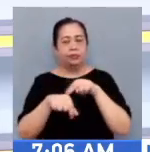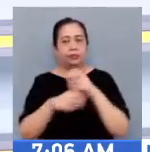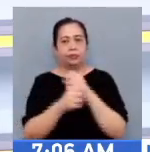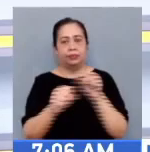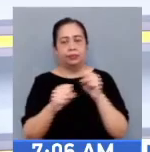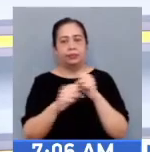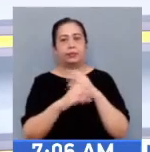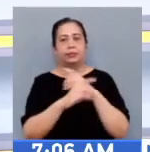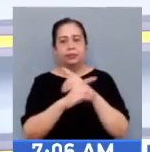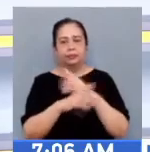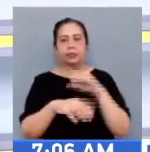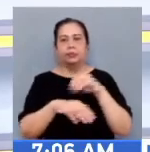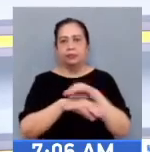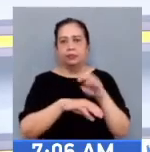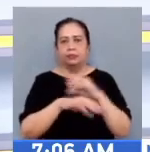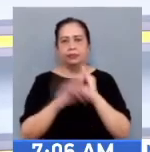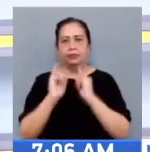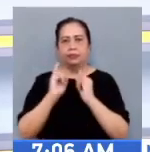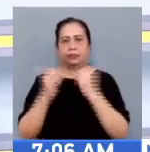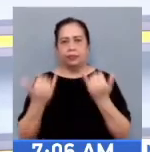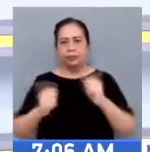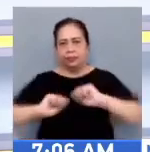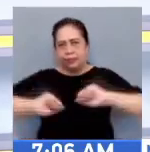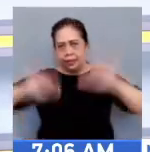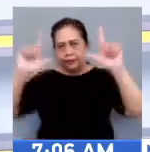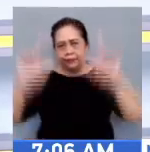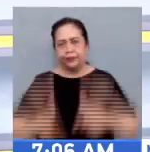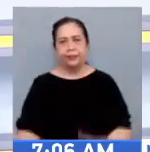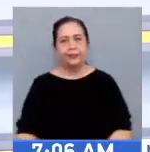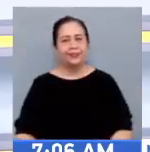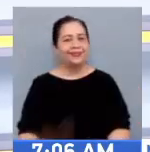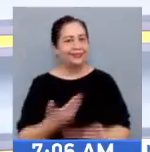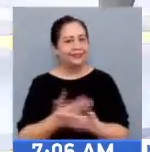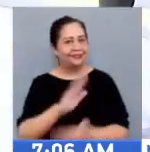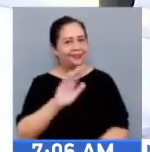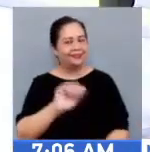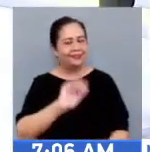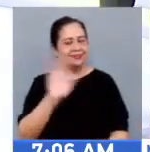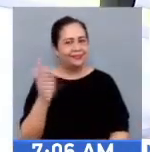po natin siya ngayon live. Magandang umaga po, Professor Carlos.